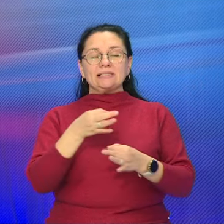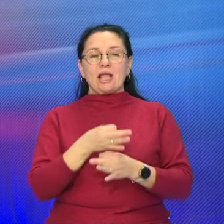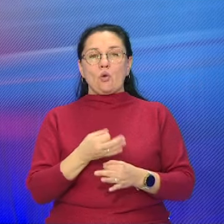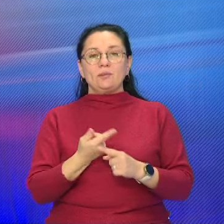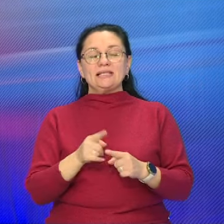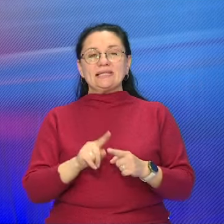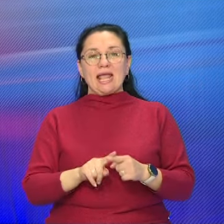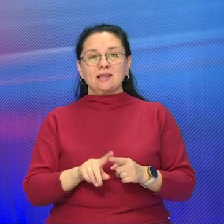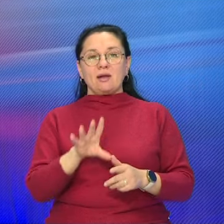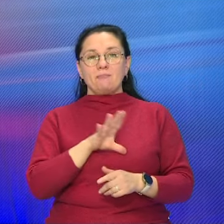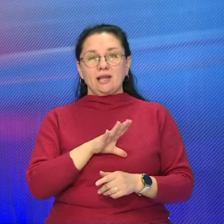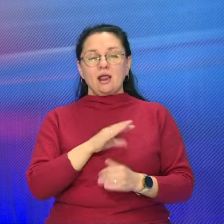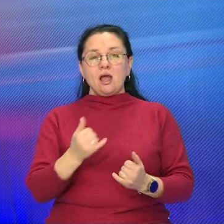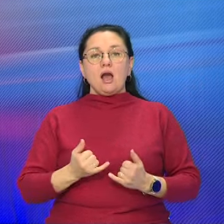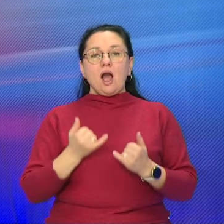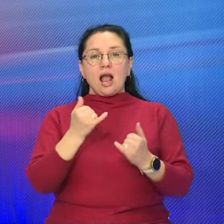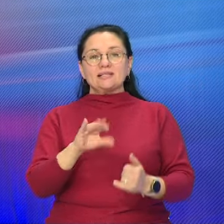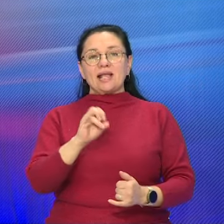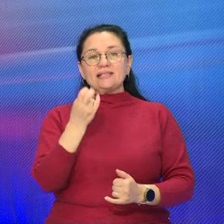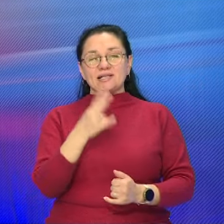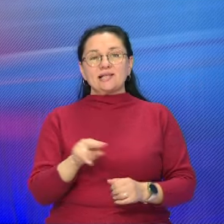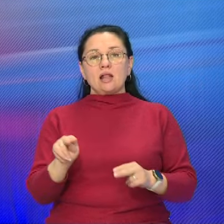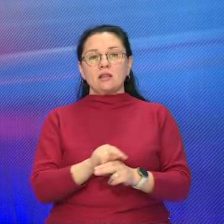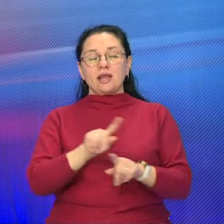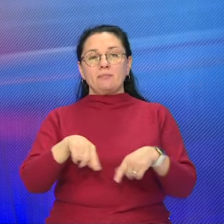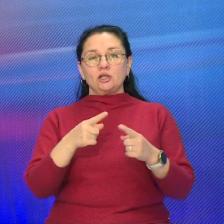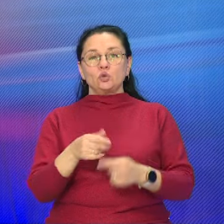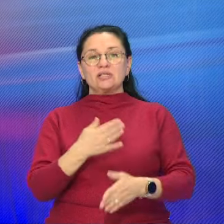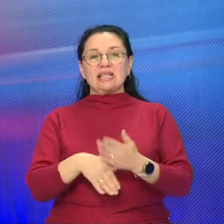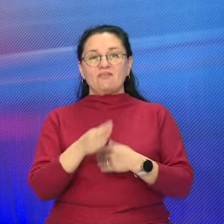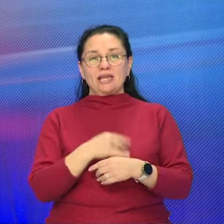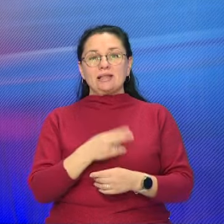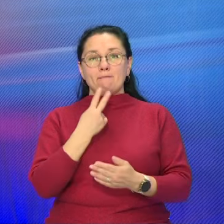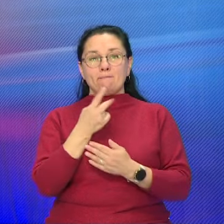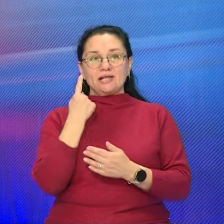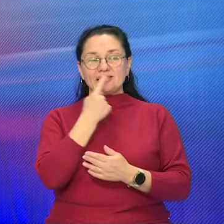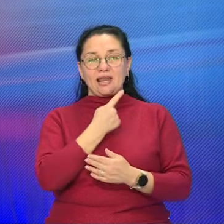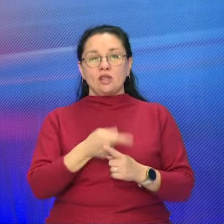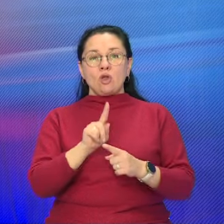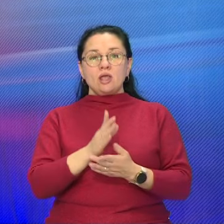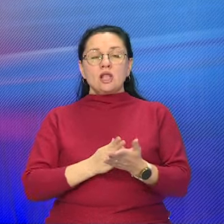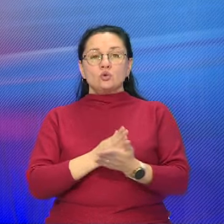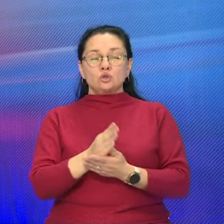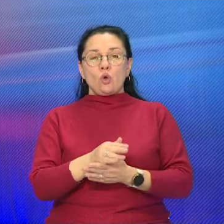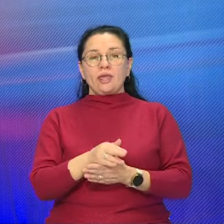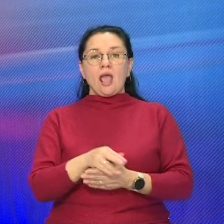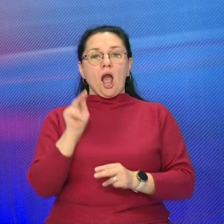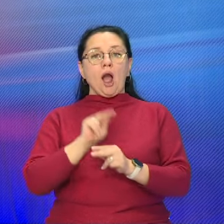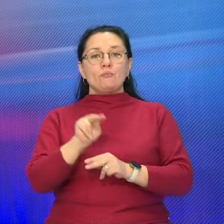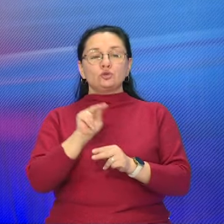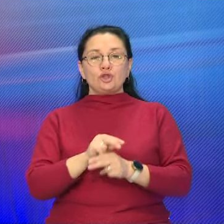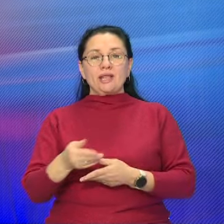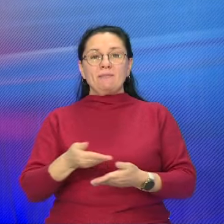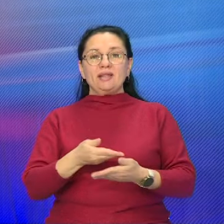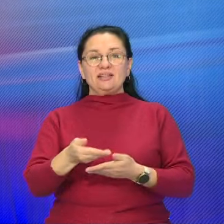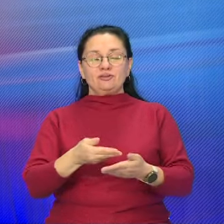это было оказание социально-реабилитационных услуг инвалидам по зрению. То есть какие-то услуги: обучение передвижению тростью,